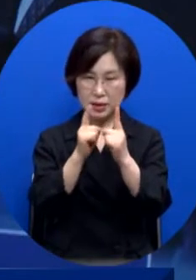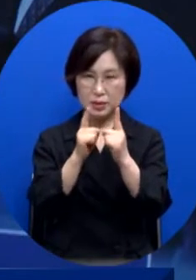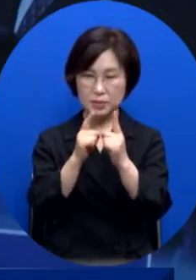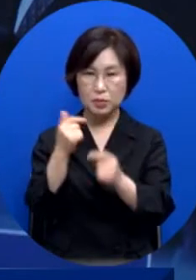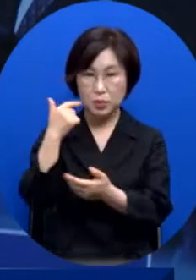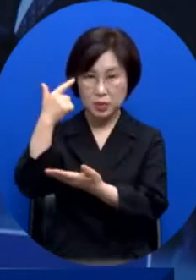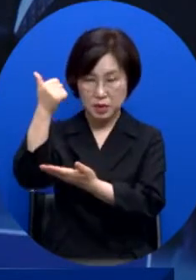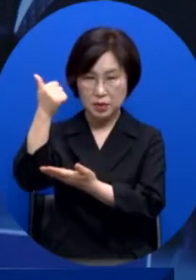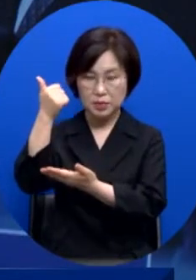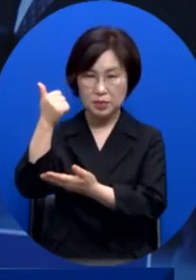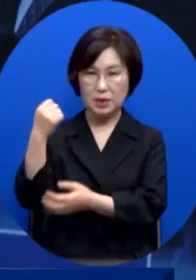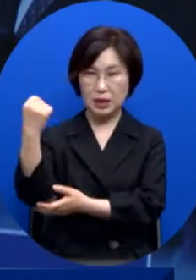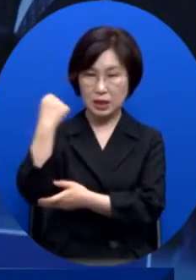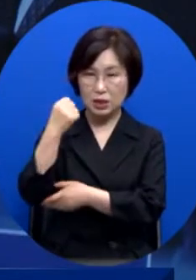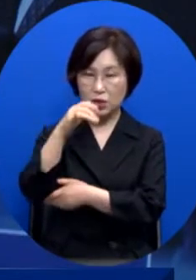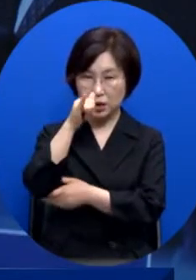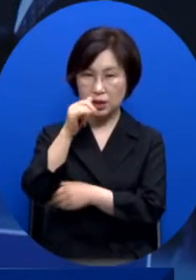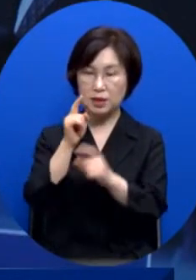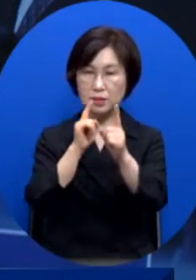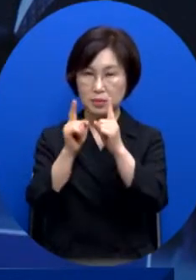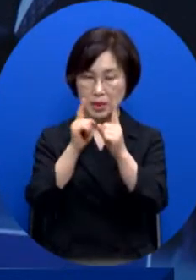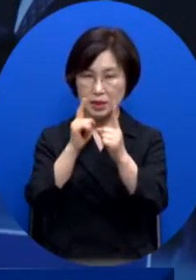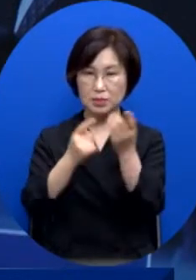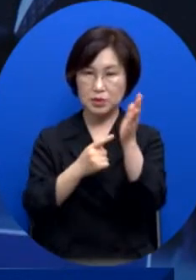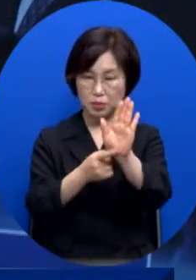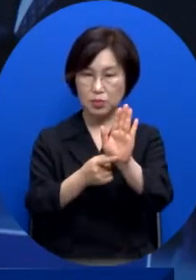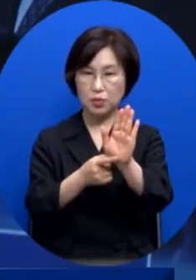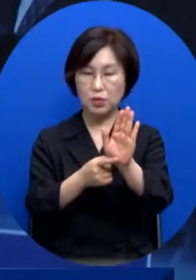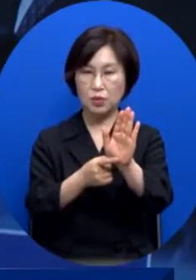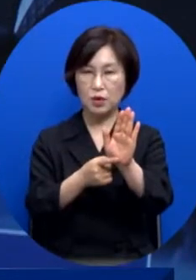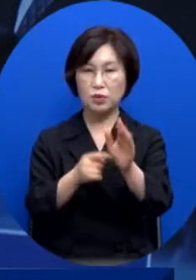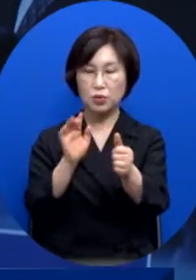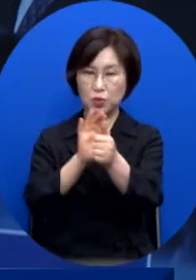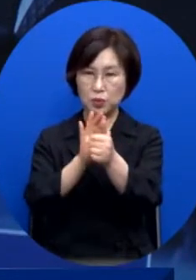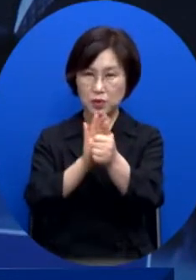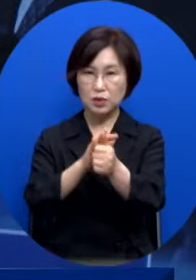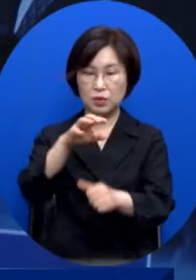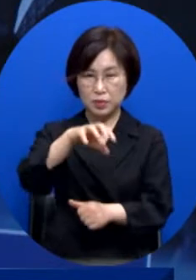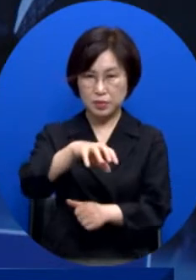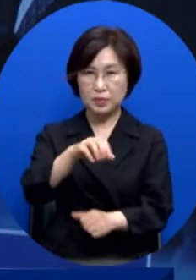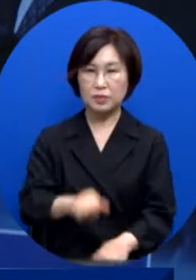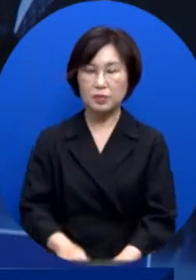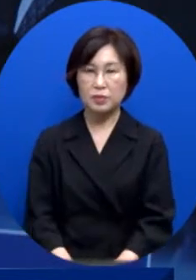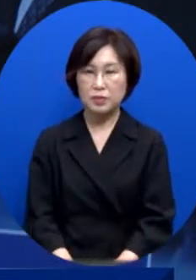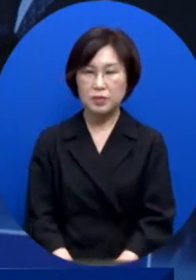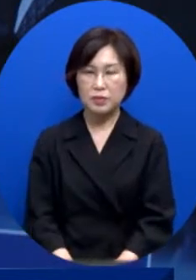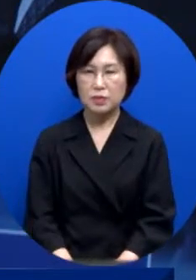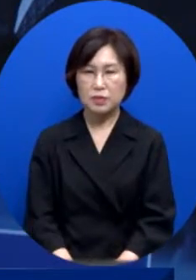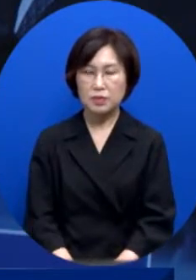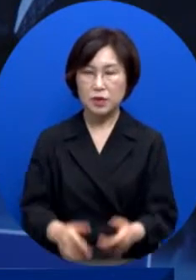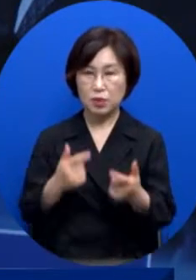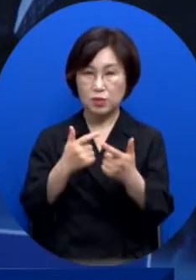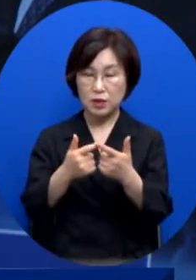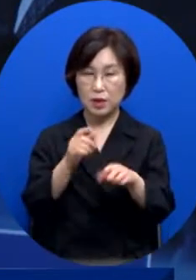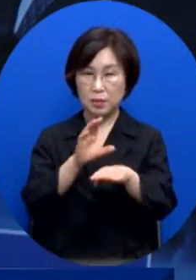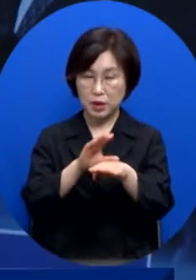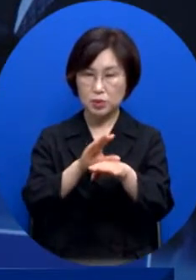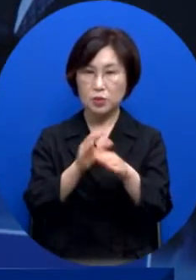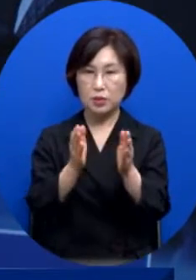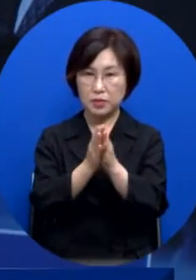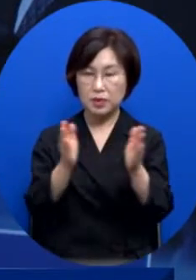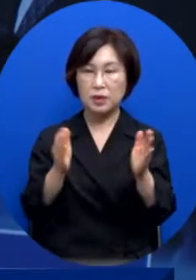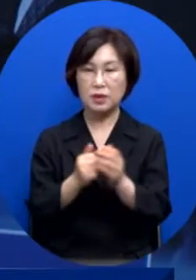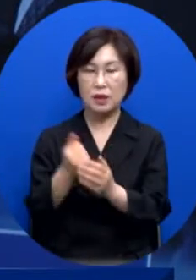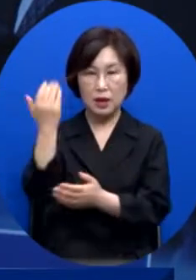목회자들이 능력있는 말씀선포 자로 설 수 있도록 돕는 자리가 마련됐습니다 cts 부산방송 이 마련한 cts